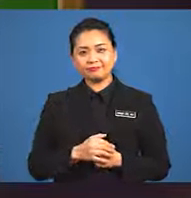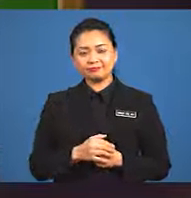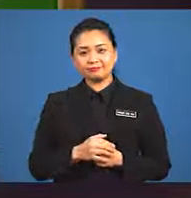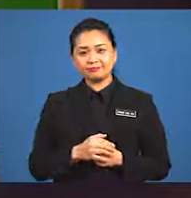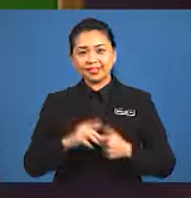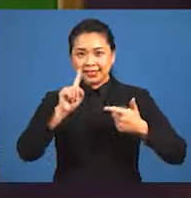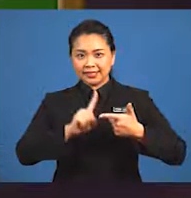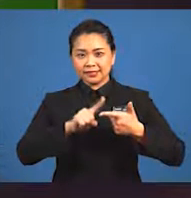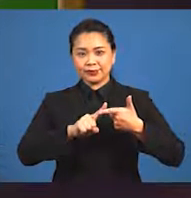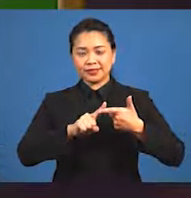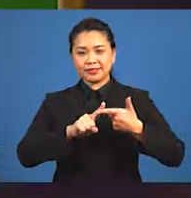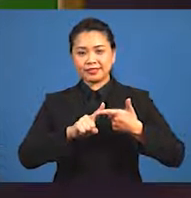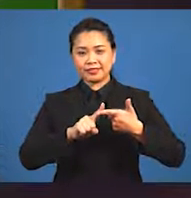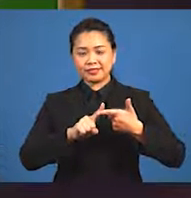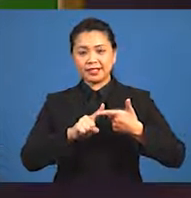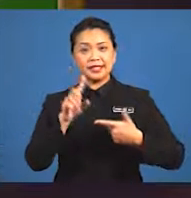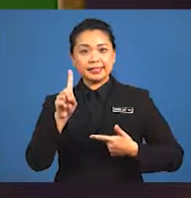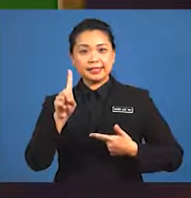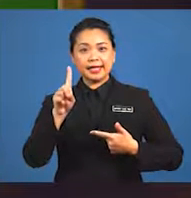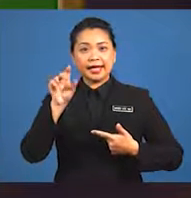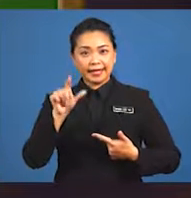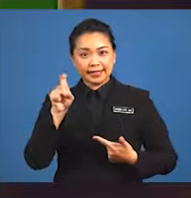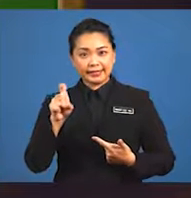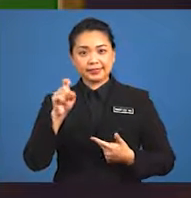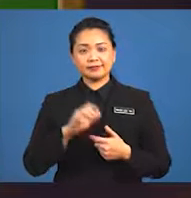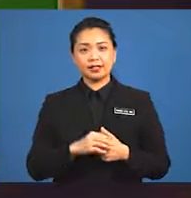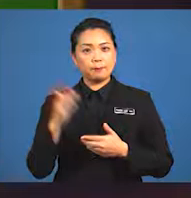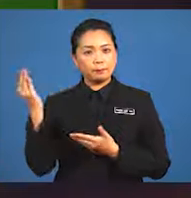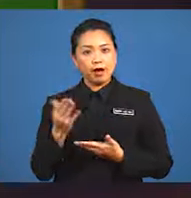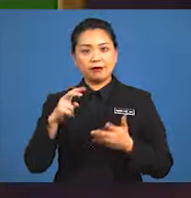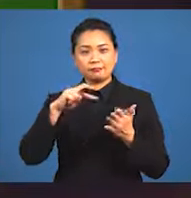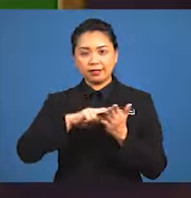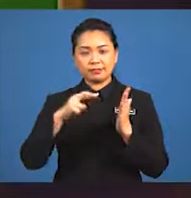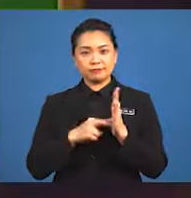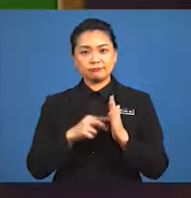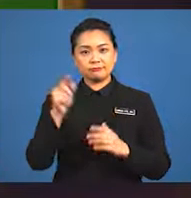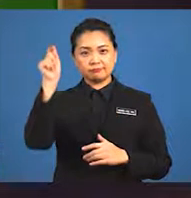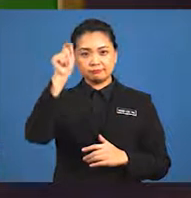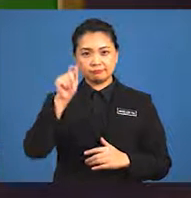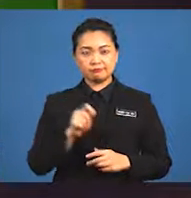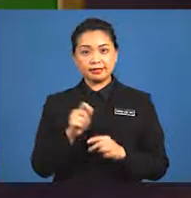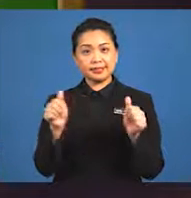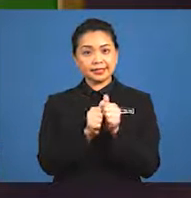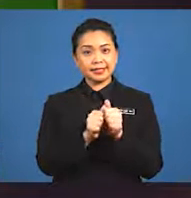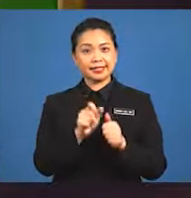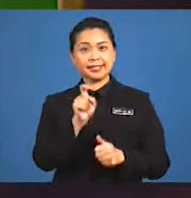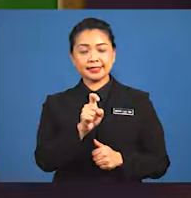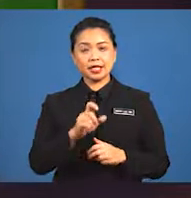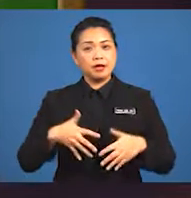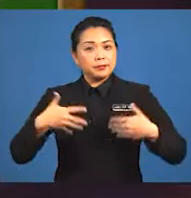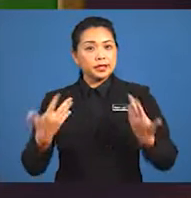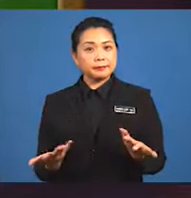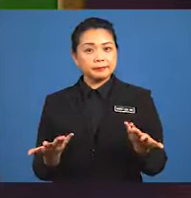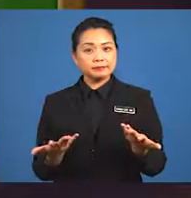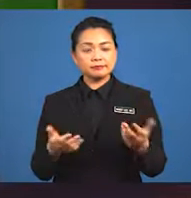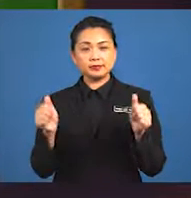Dan yang kedua adalah dx yang membawa maksud kamiran terhadap x. Bagaimana pula